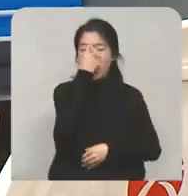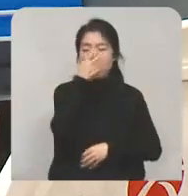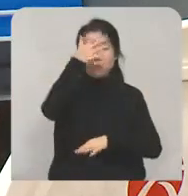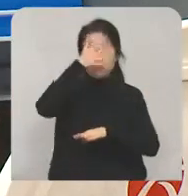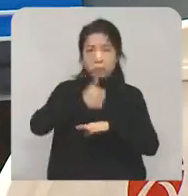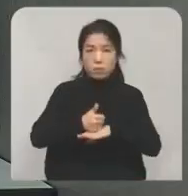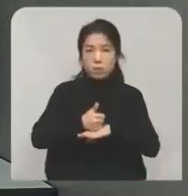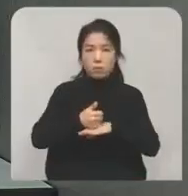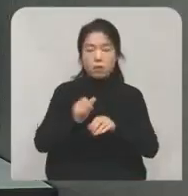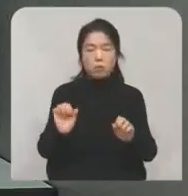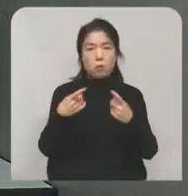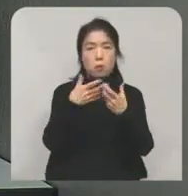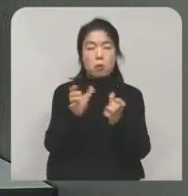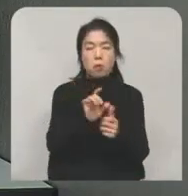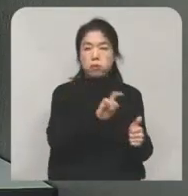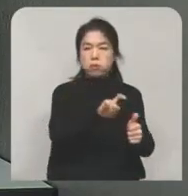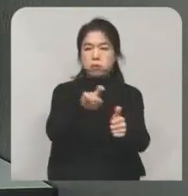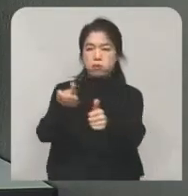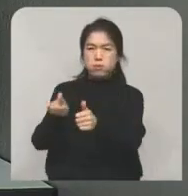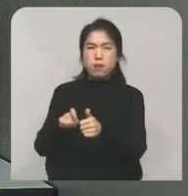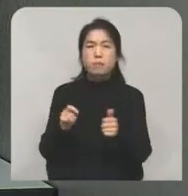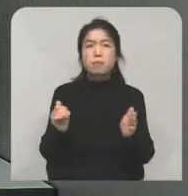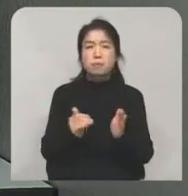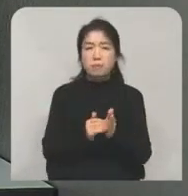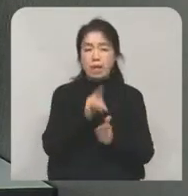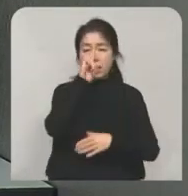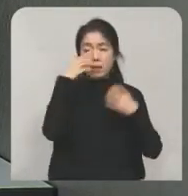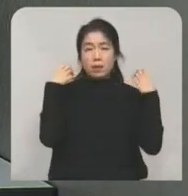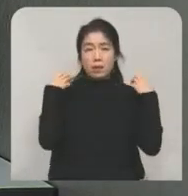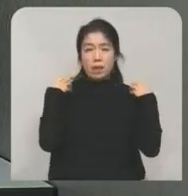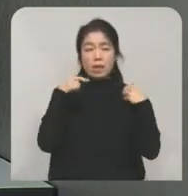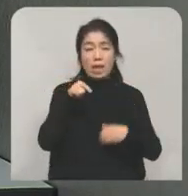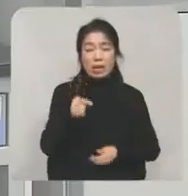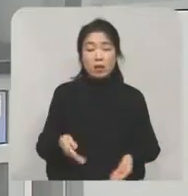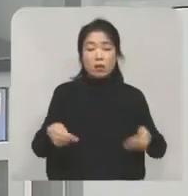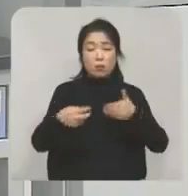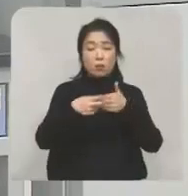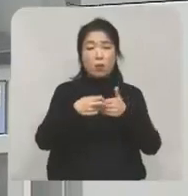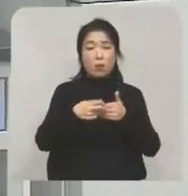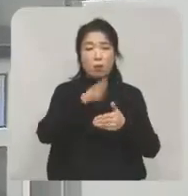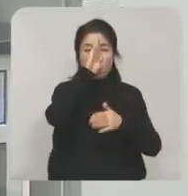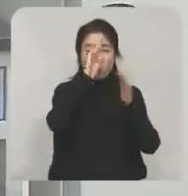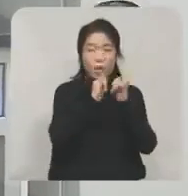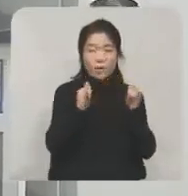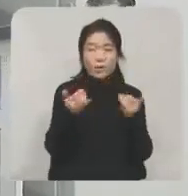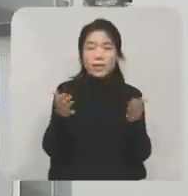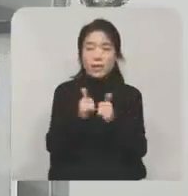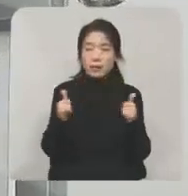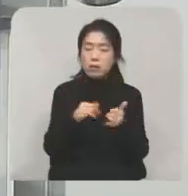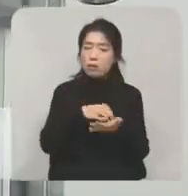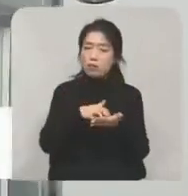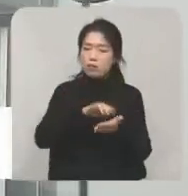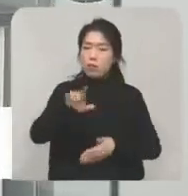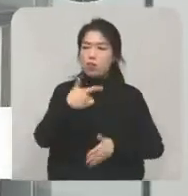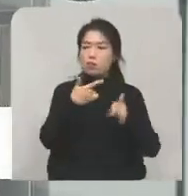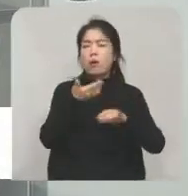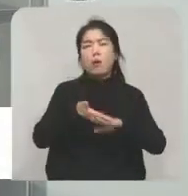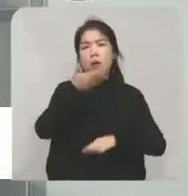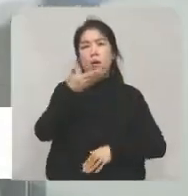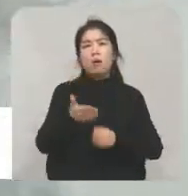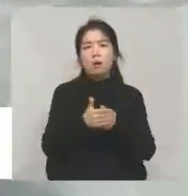한꺼번에 확 인 자 가 나온 겁니다 방역당국은 해당 병원 환자와 종사자가 600명의 자라는 만큼